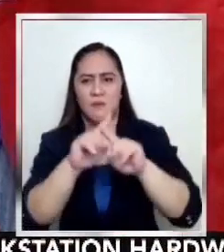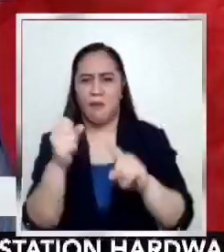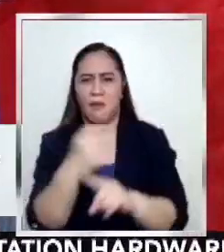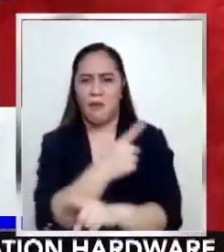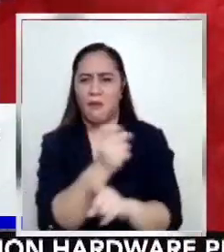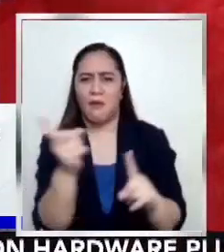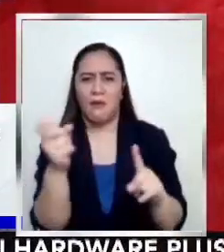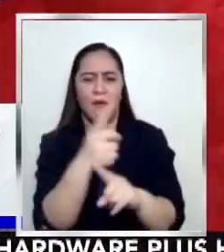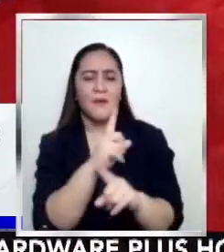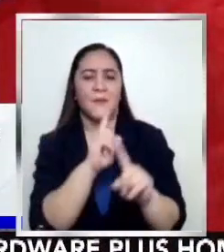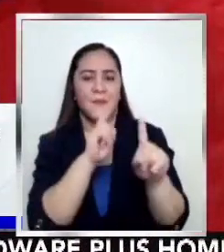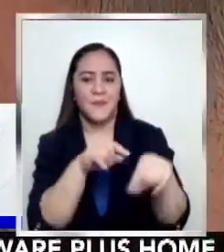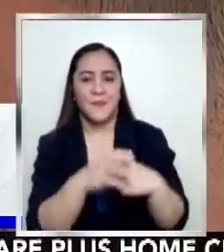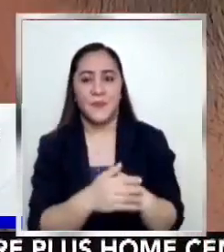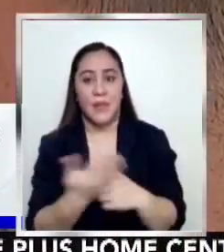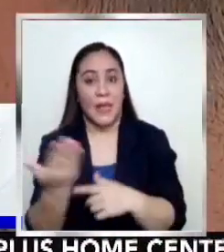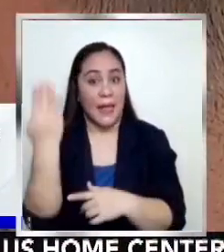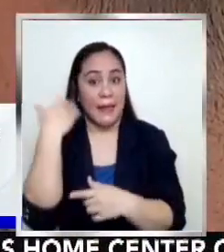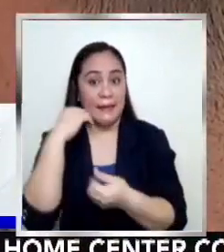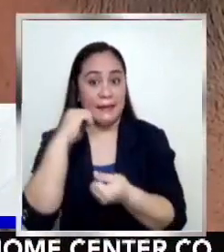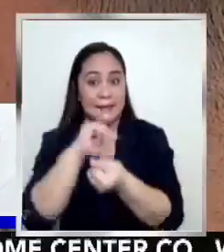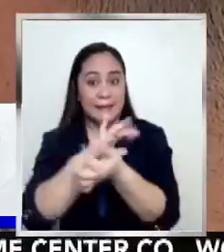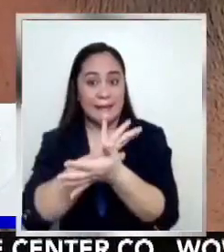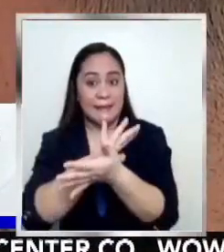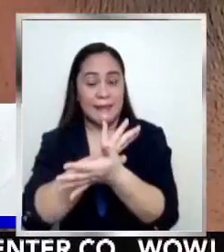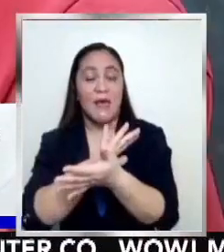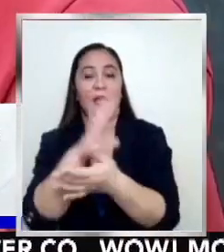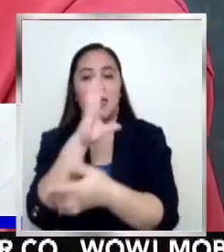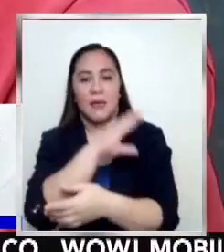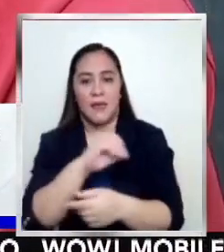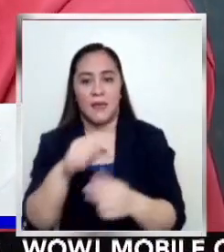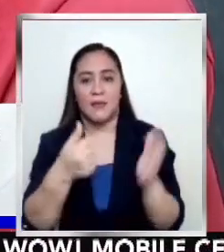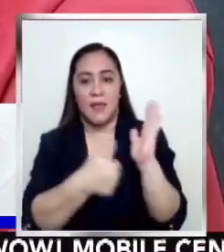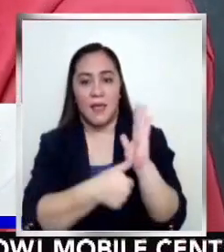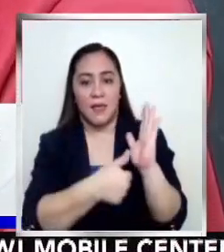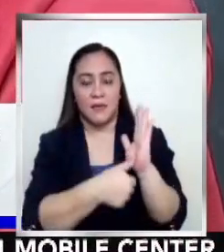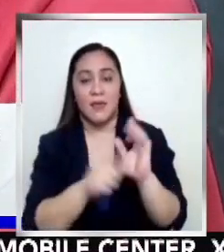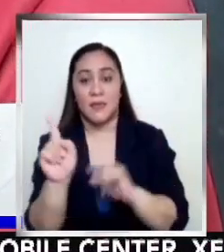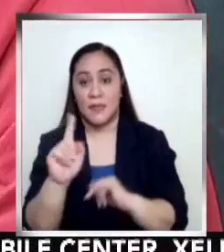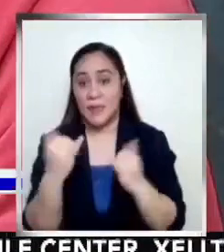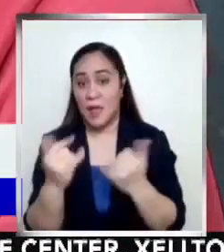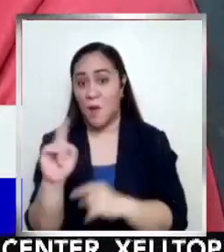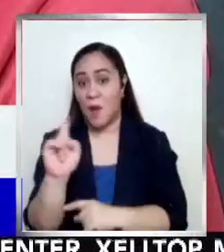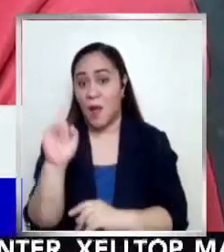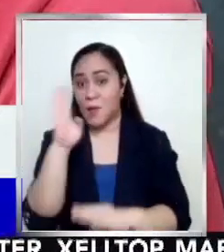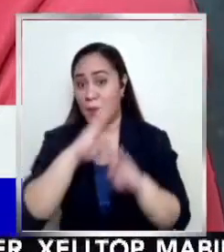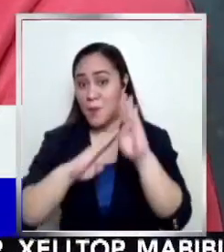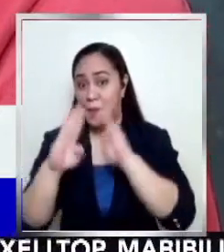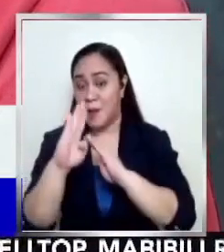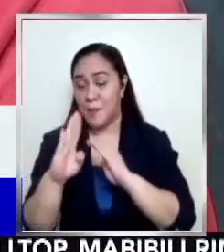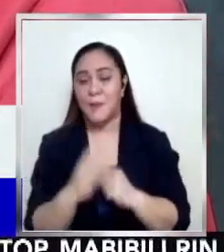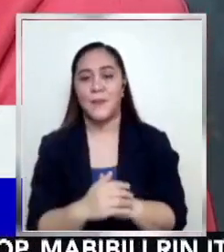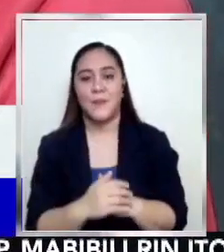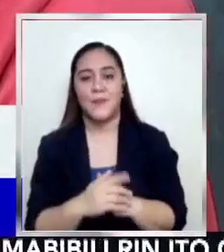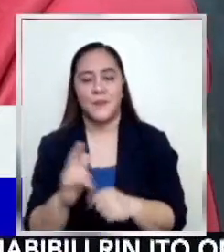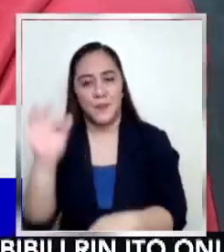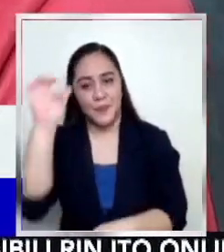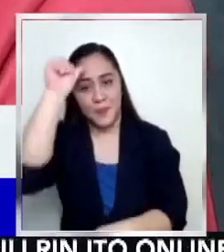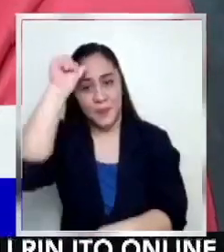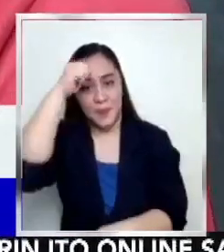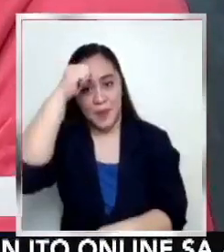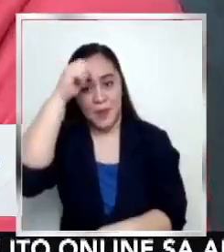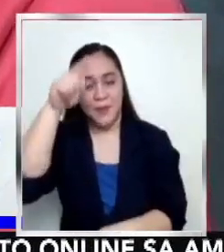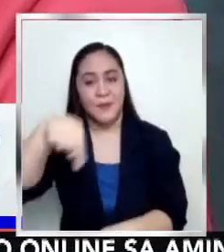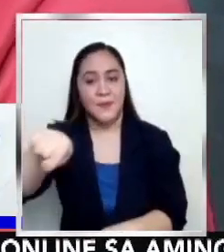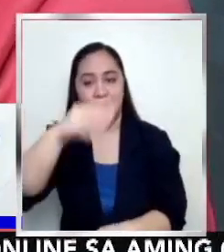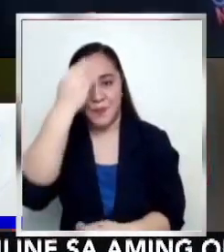pandemya at eleksyon. Pero ngayon, batid na raw nila ang problema. Meron naman ng paalala. Kaya hindi na rin kami